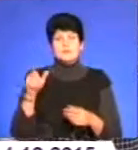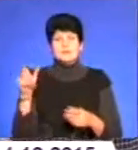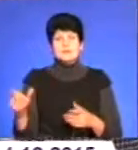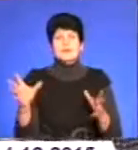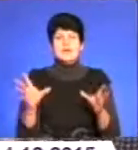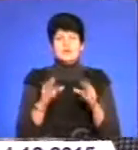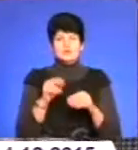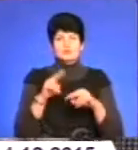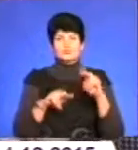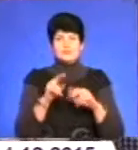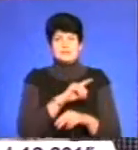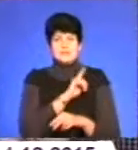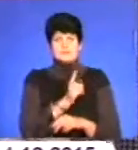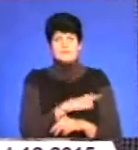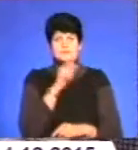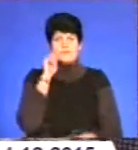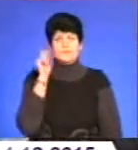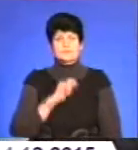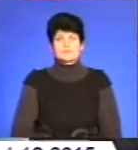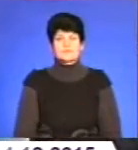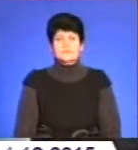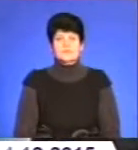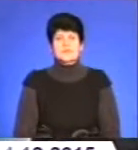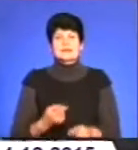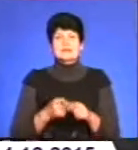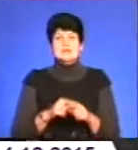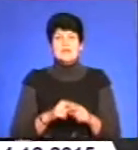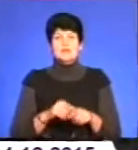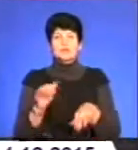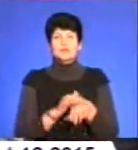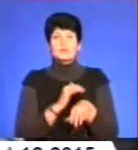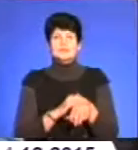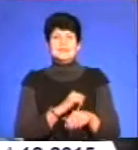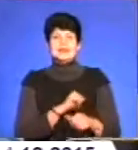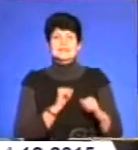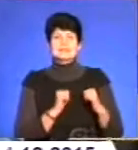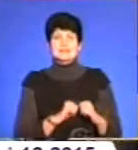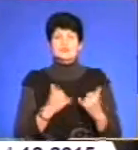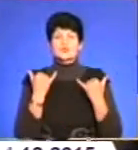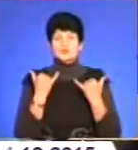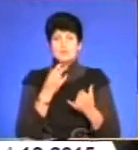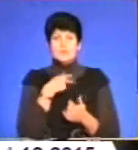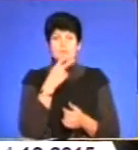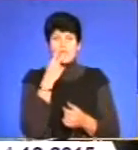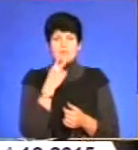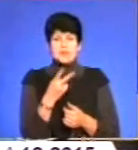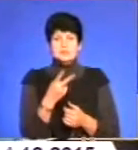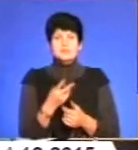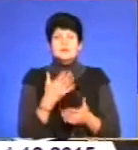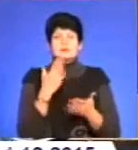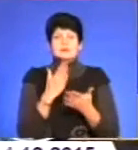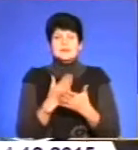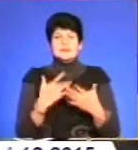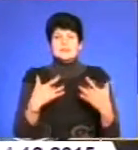разом будувати міцну Україну. Ця доброта сердець, які сьогодні, я побачив, випромінюється на